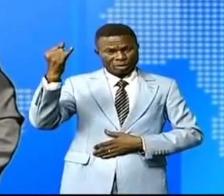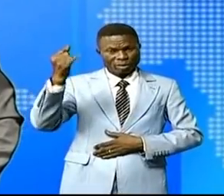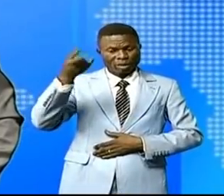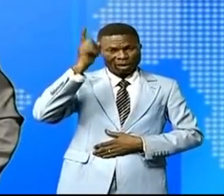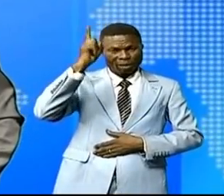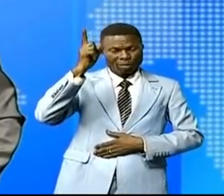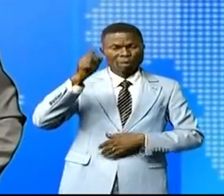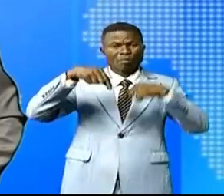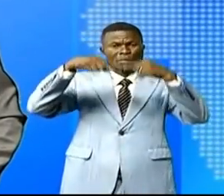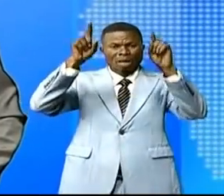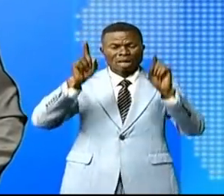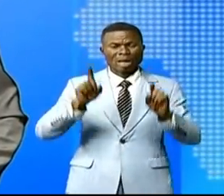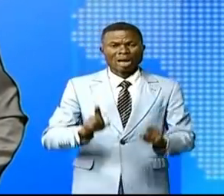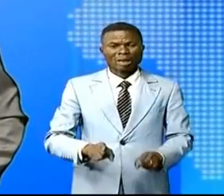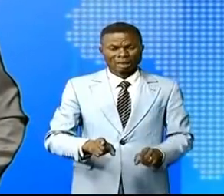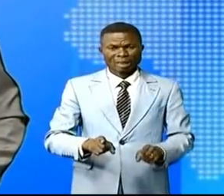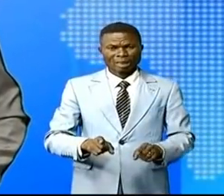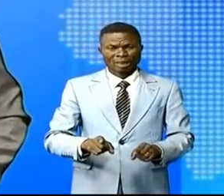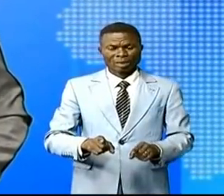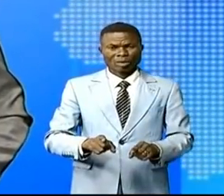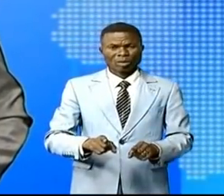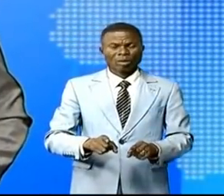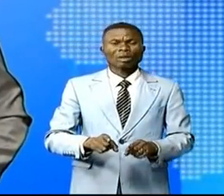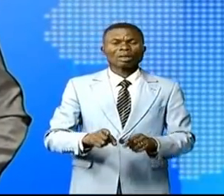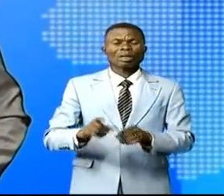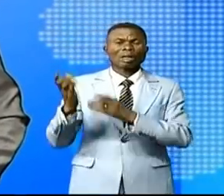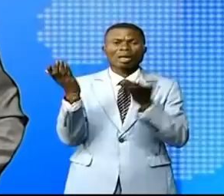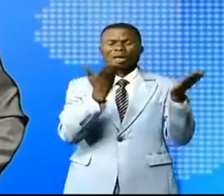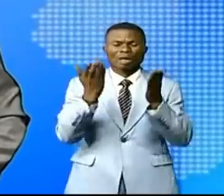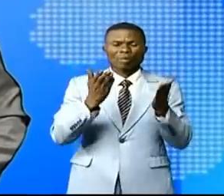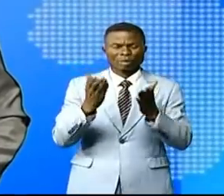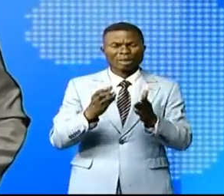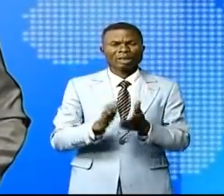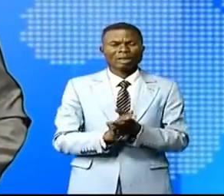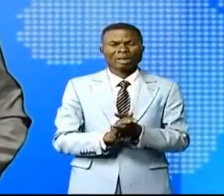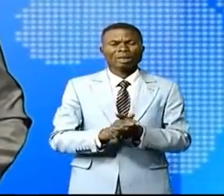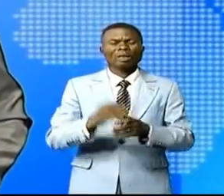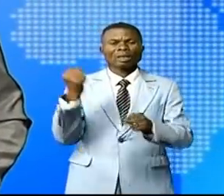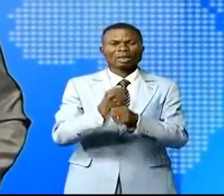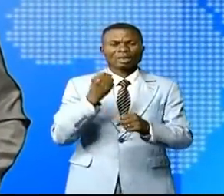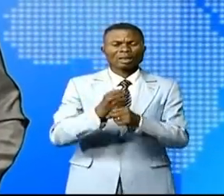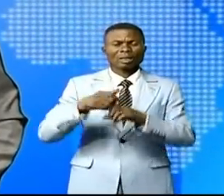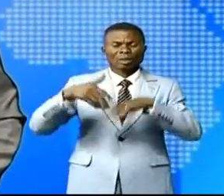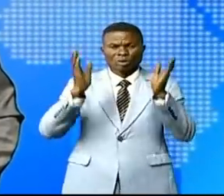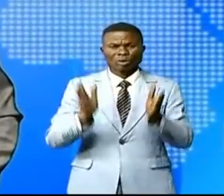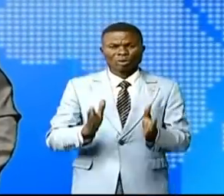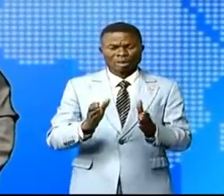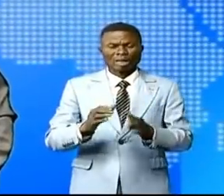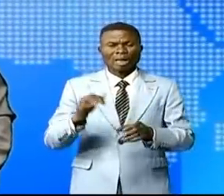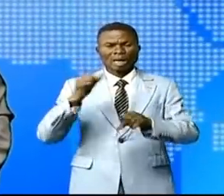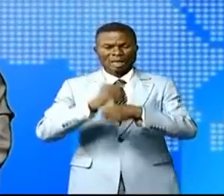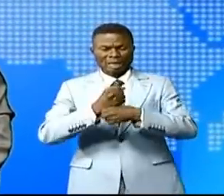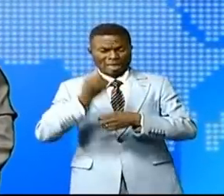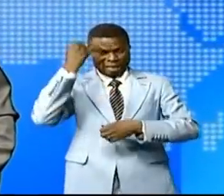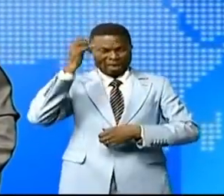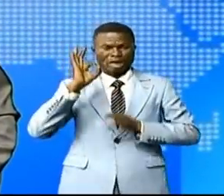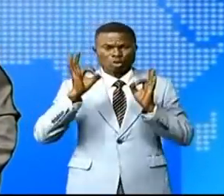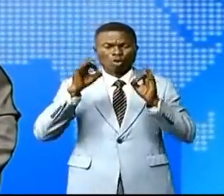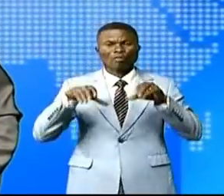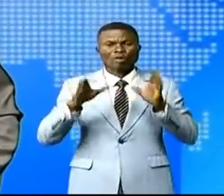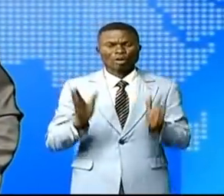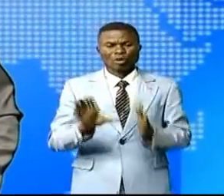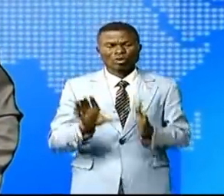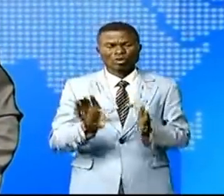première édition du Masterclass des inventeurs et innovateurs congolais. Un reportage